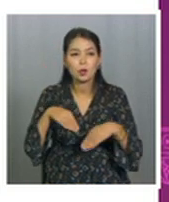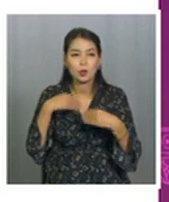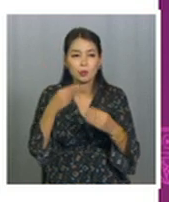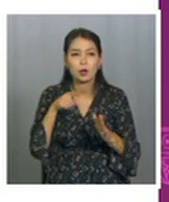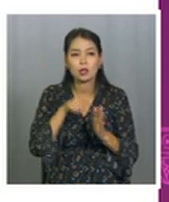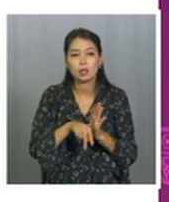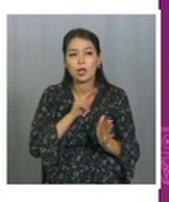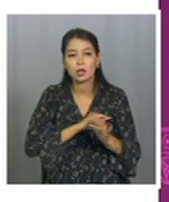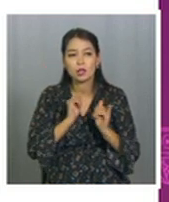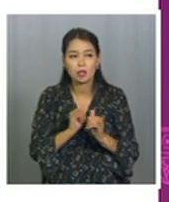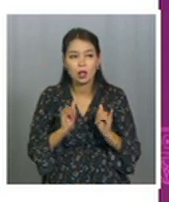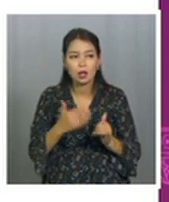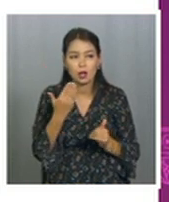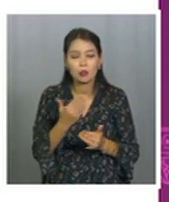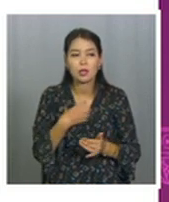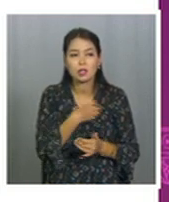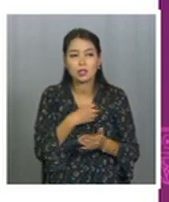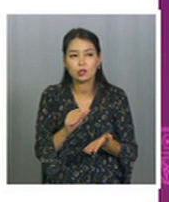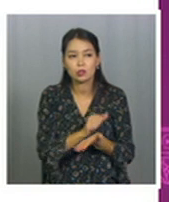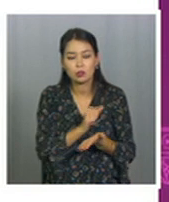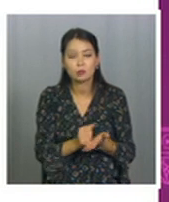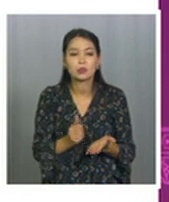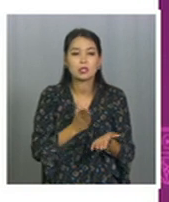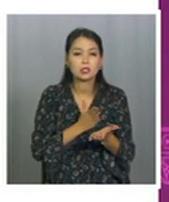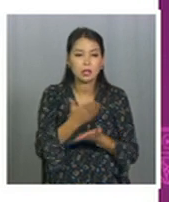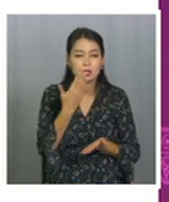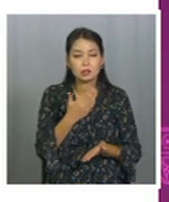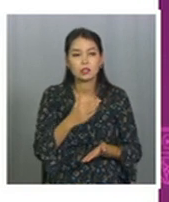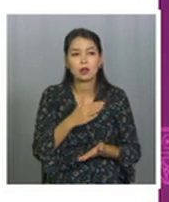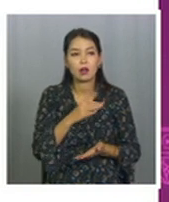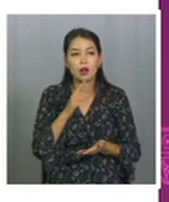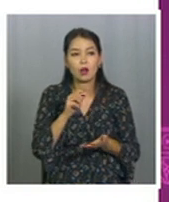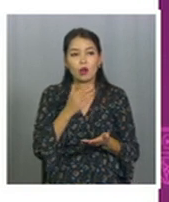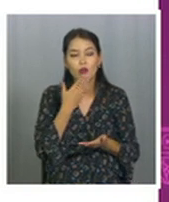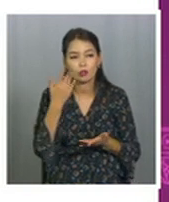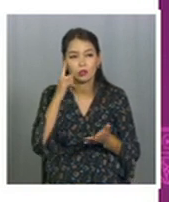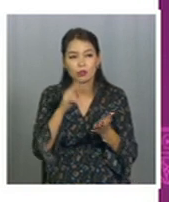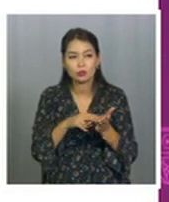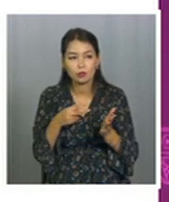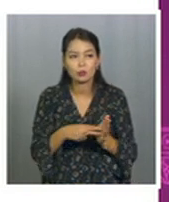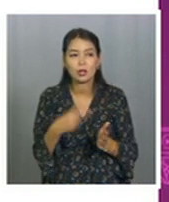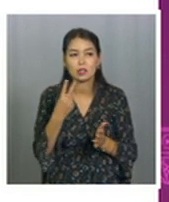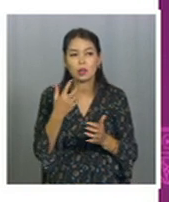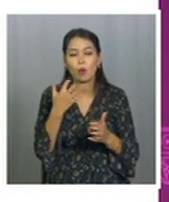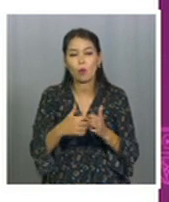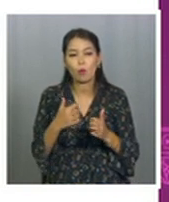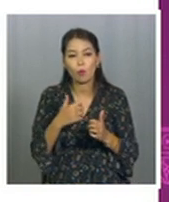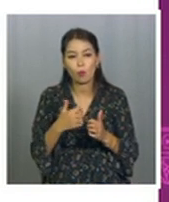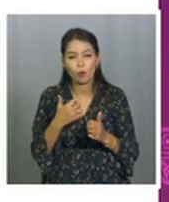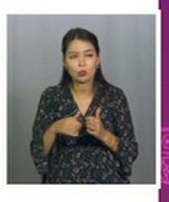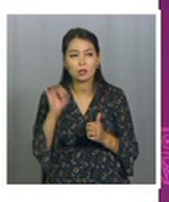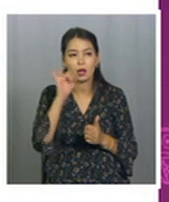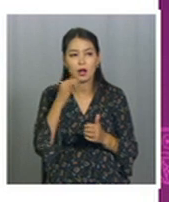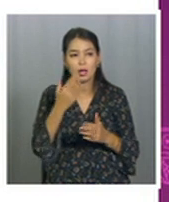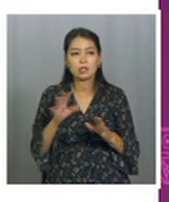құжат, стратегиялық ұлттық жоба. Екінші азат жол – орта ғасырлардағы әуендерге терең зерттеулер жүргізіліп,